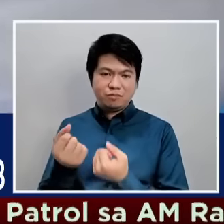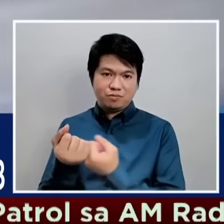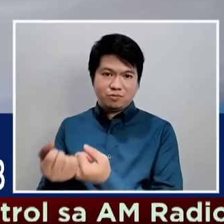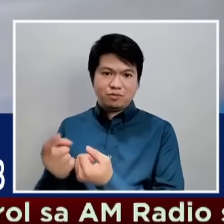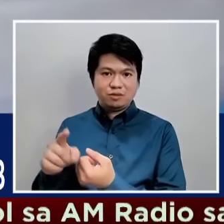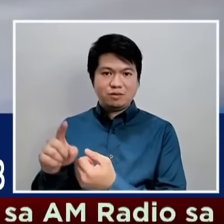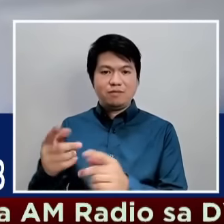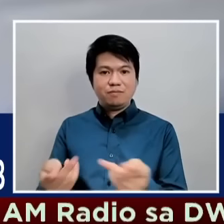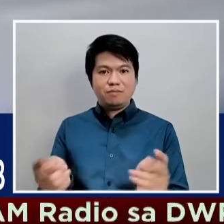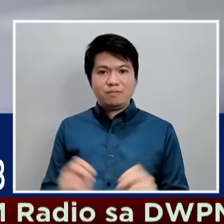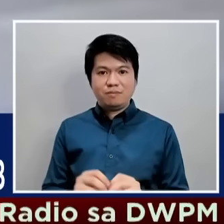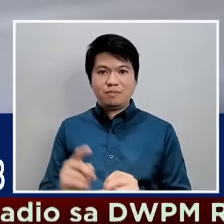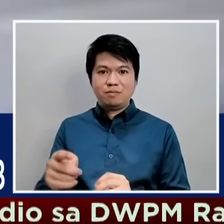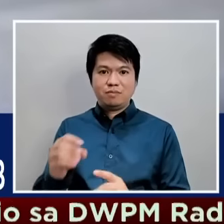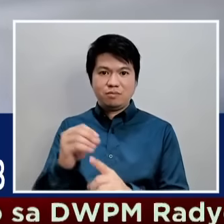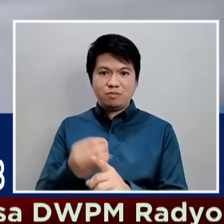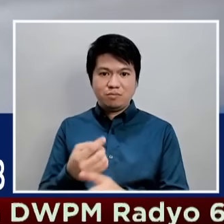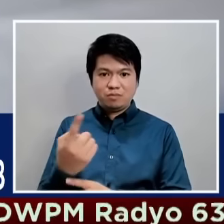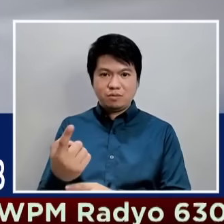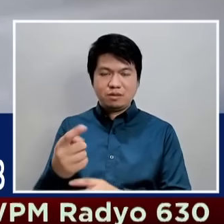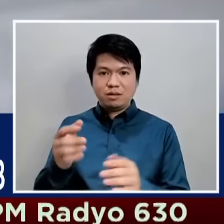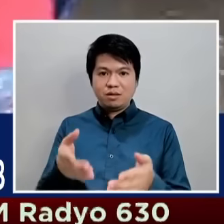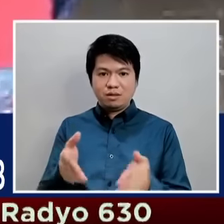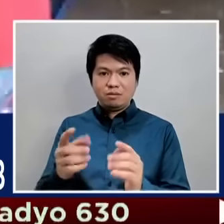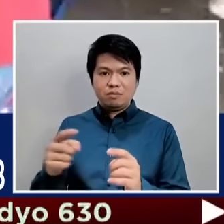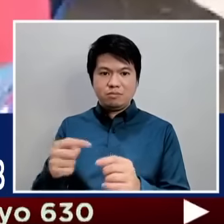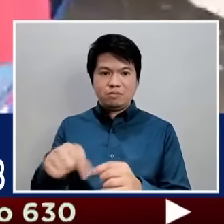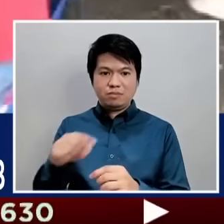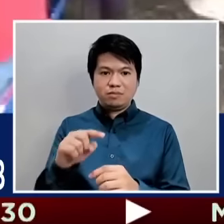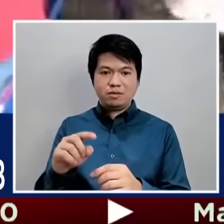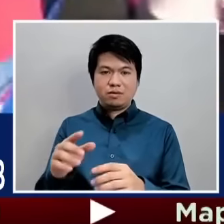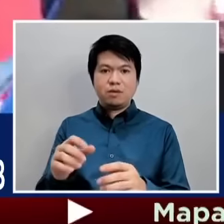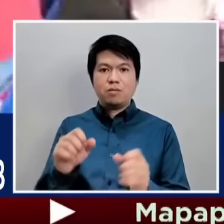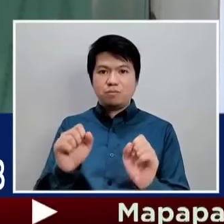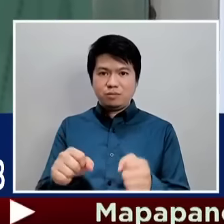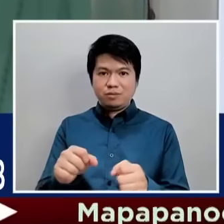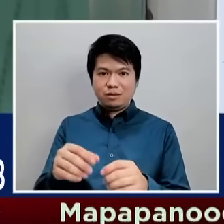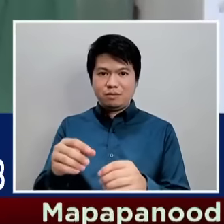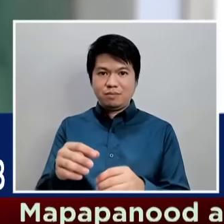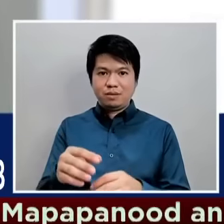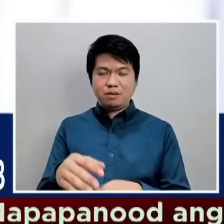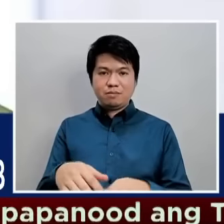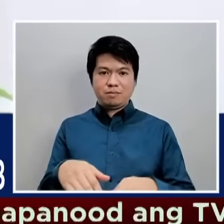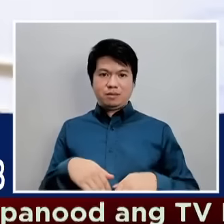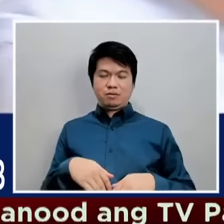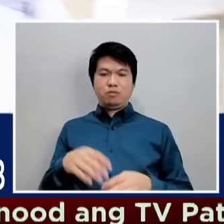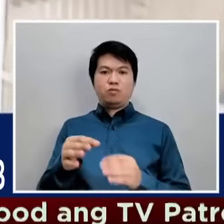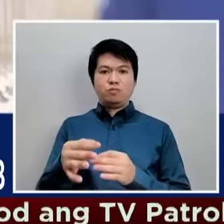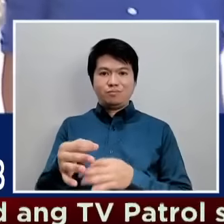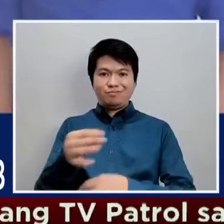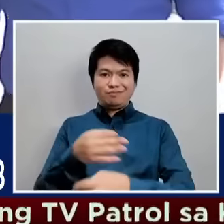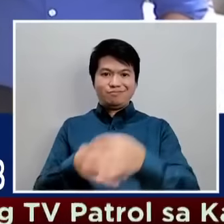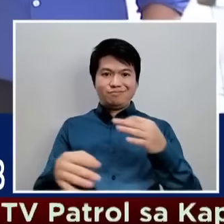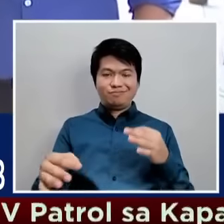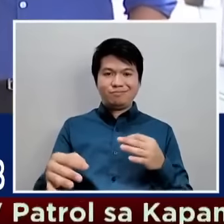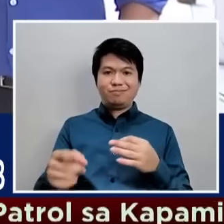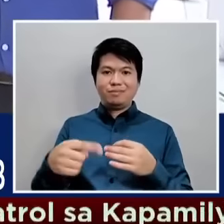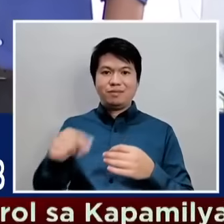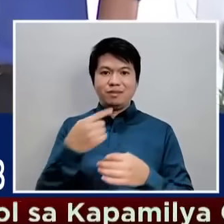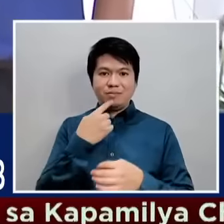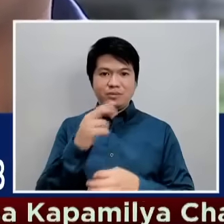COMELEC. Ito rin lang ang petsa na pwedeng umatras o magpa-substitute ng kandidato. Sabi ni UP Political Science Professor